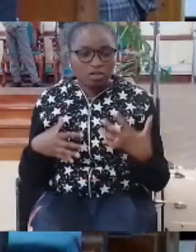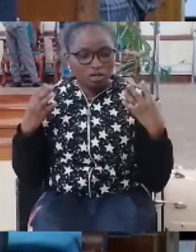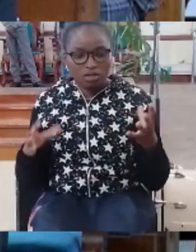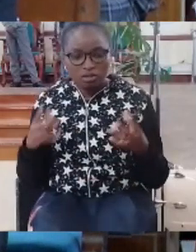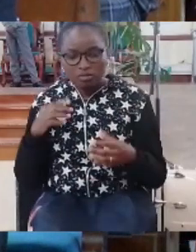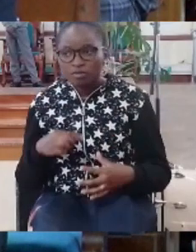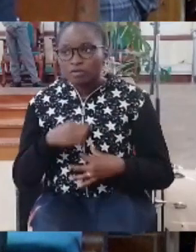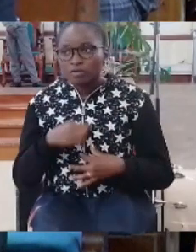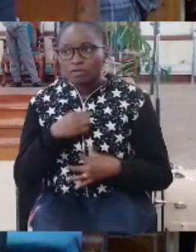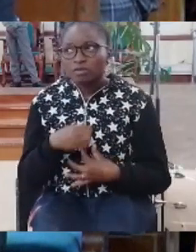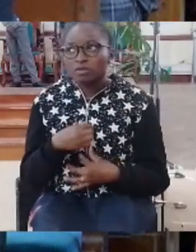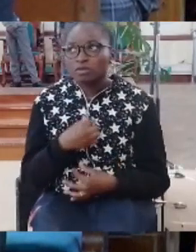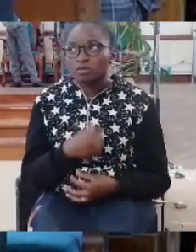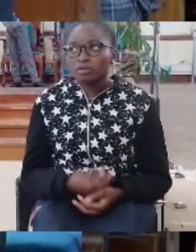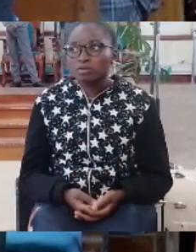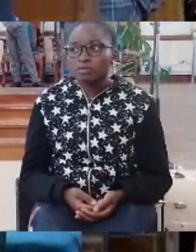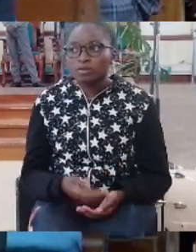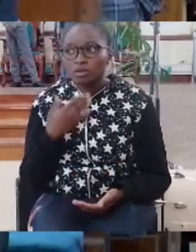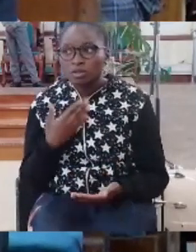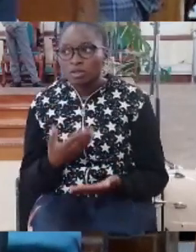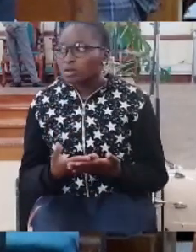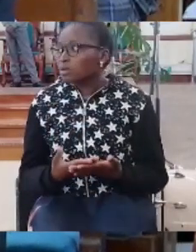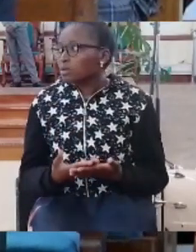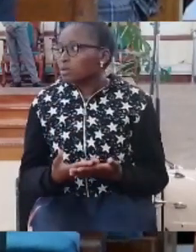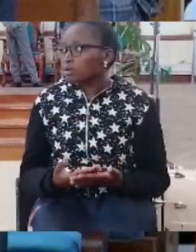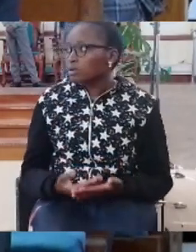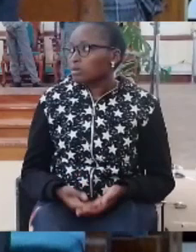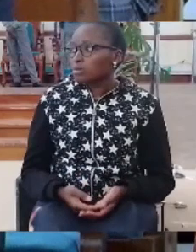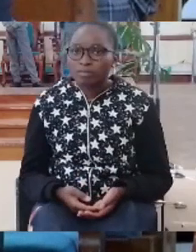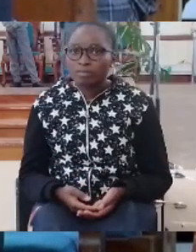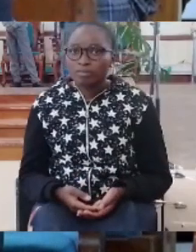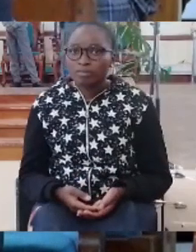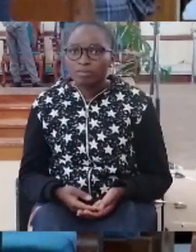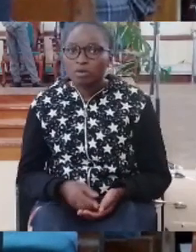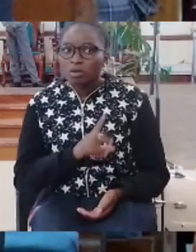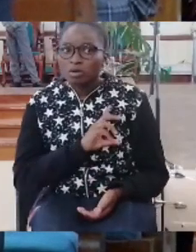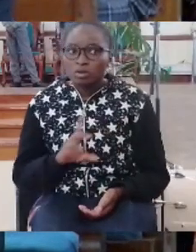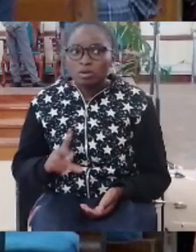visitation. Thank you because of the hearts that are lifted.